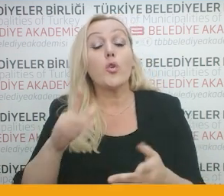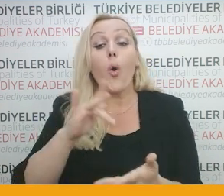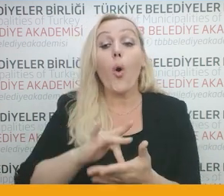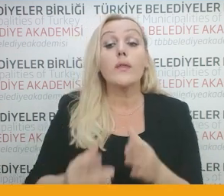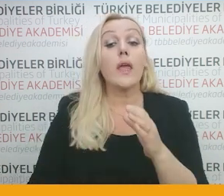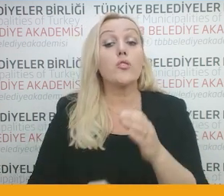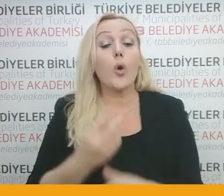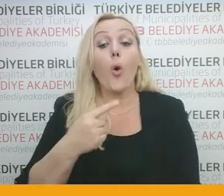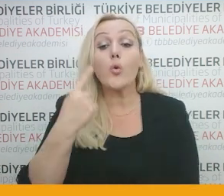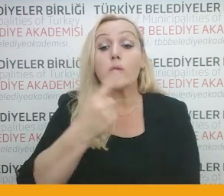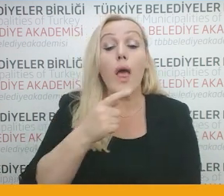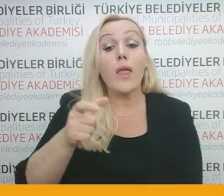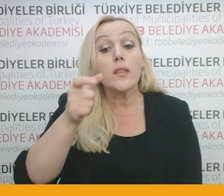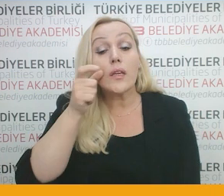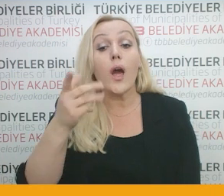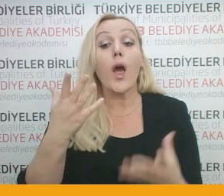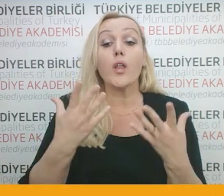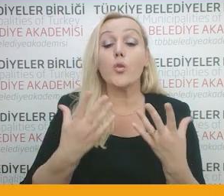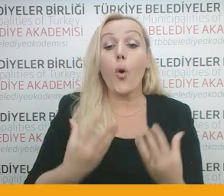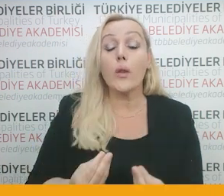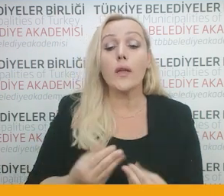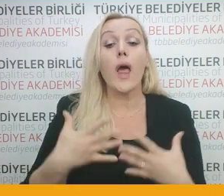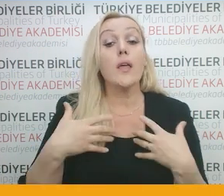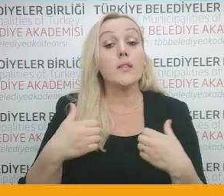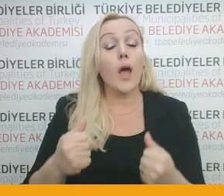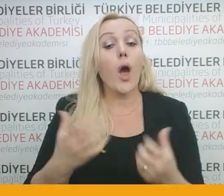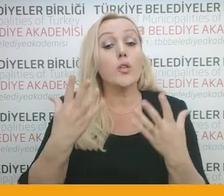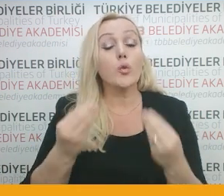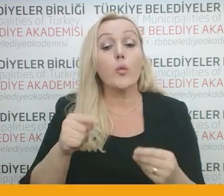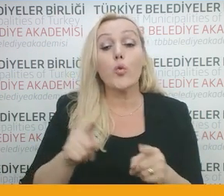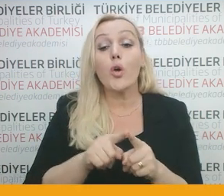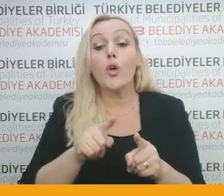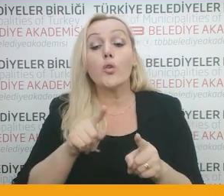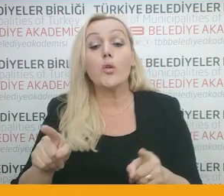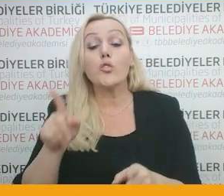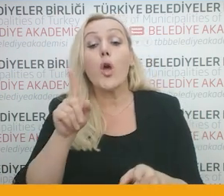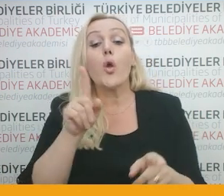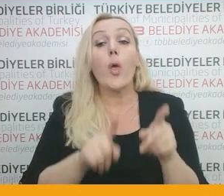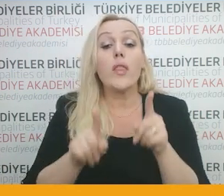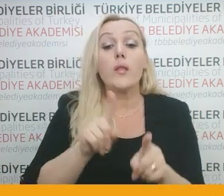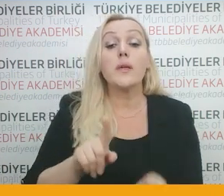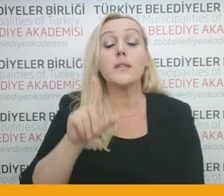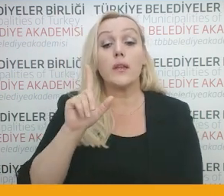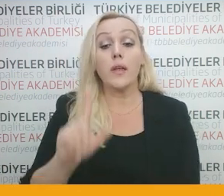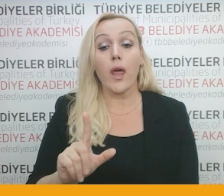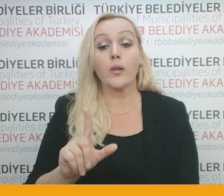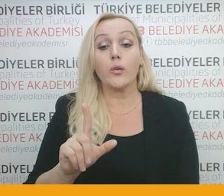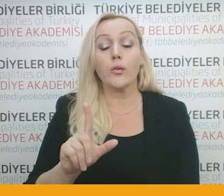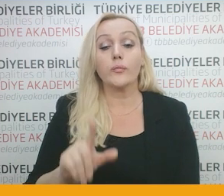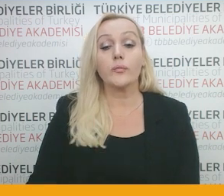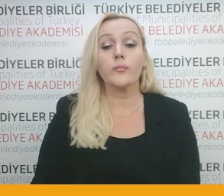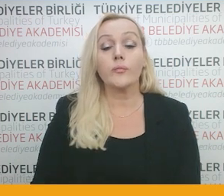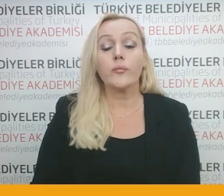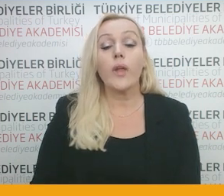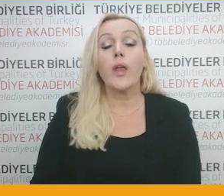çıkarıyor. Bu yüzden dikkatli bir şekilde, sağlıklı bir şekilde bu sürecin yönetilmesi gerekiyor.